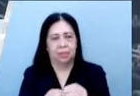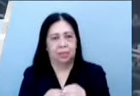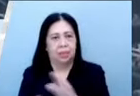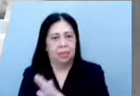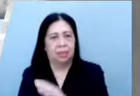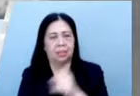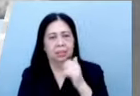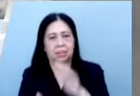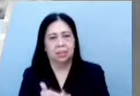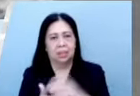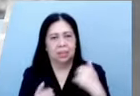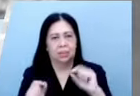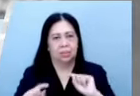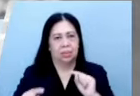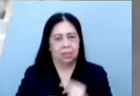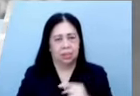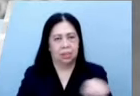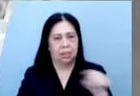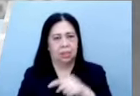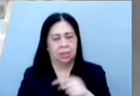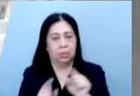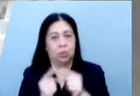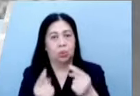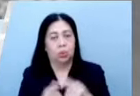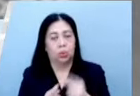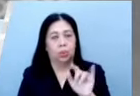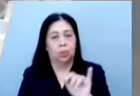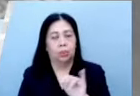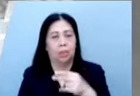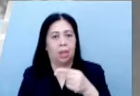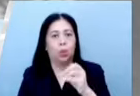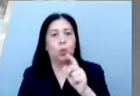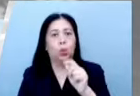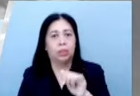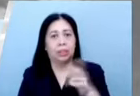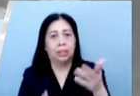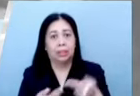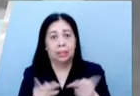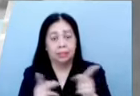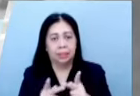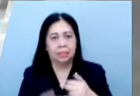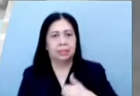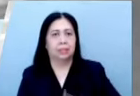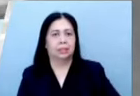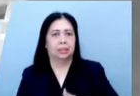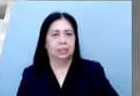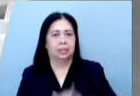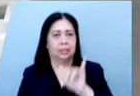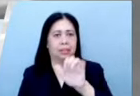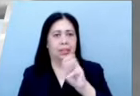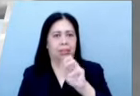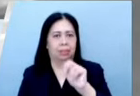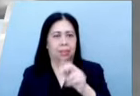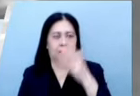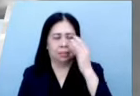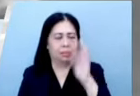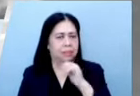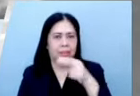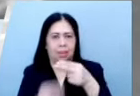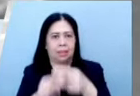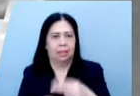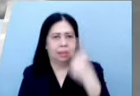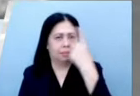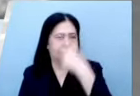attack ng mga rebelding Houthi sa Yemen kahapon. Sa kahilingan ng parehong may bahay, hindi namin sila papangalanan at hindi ipapakita ang kanilang